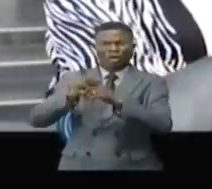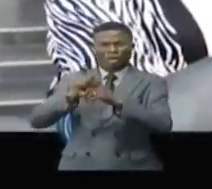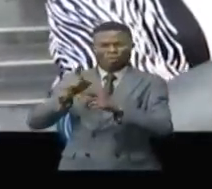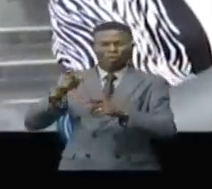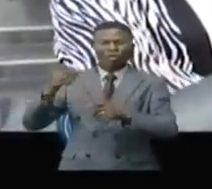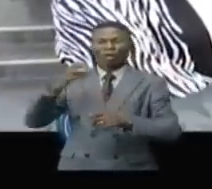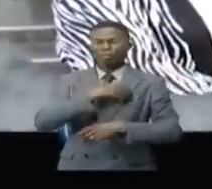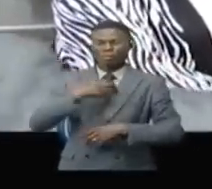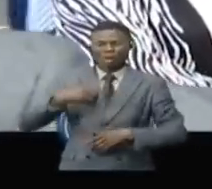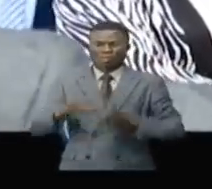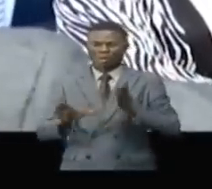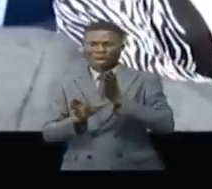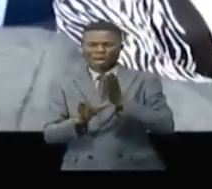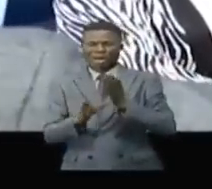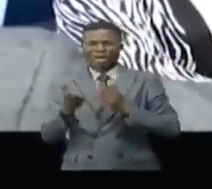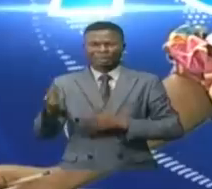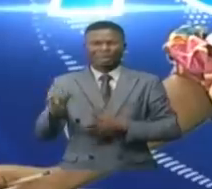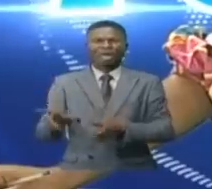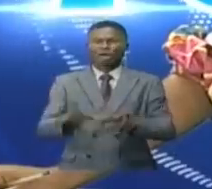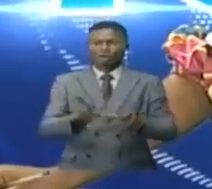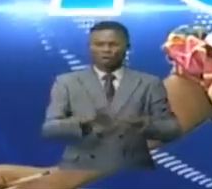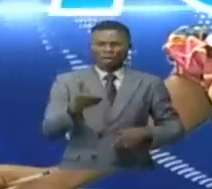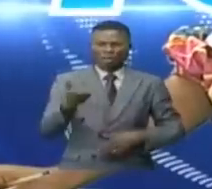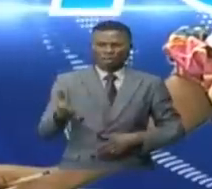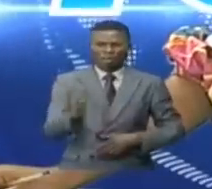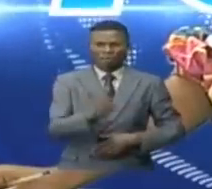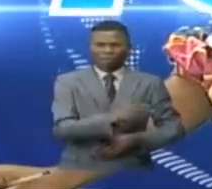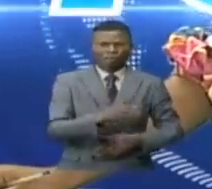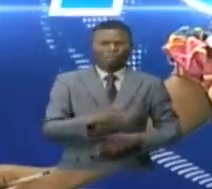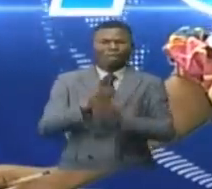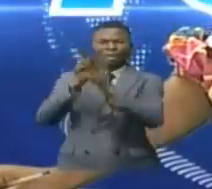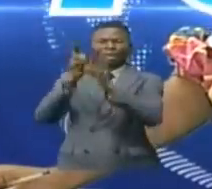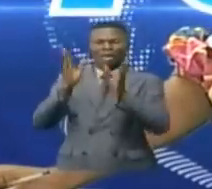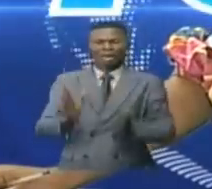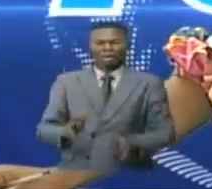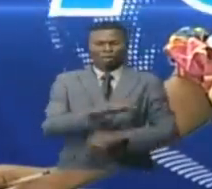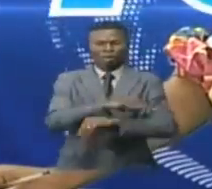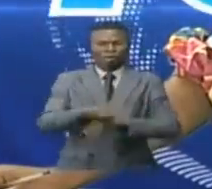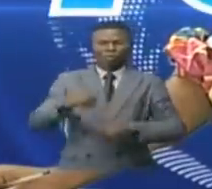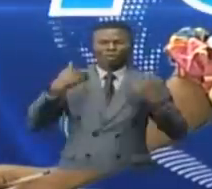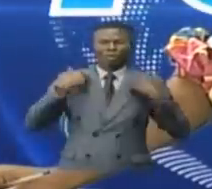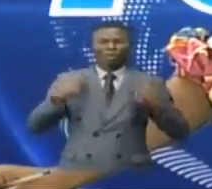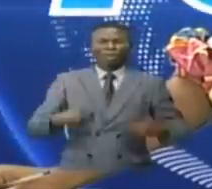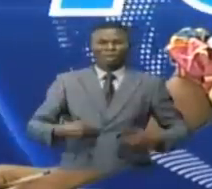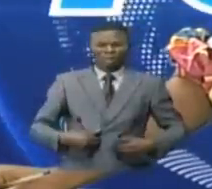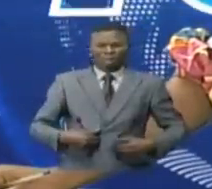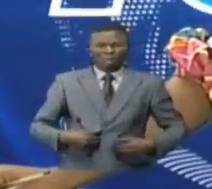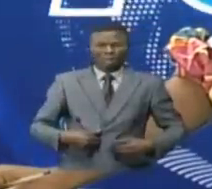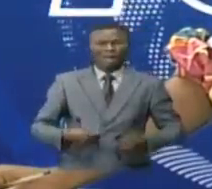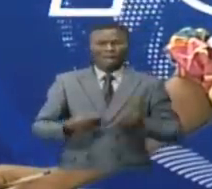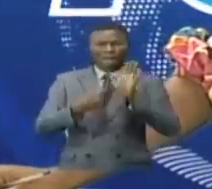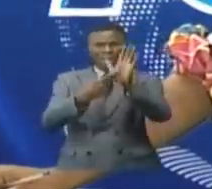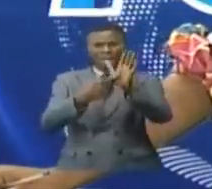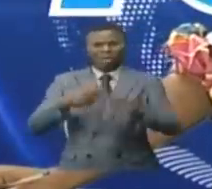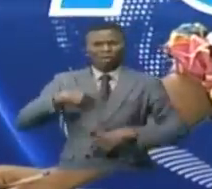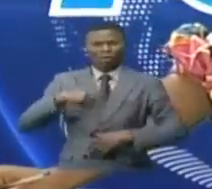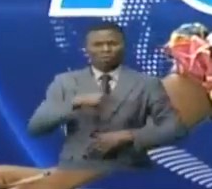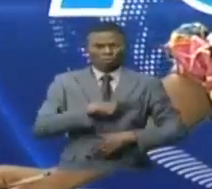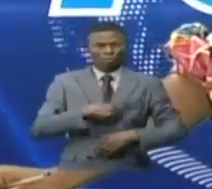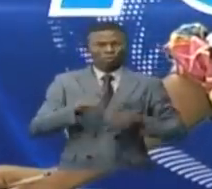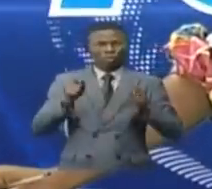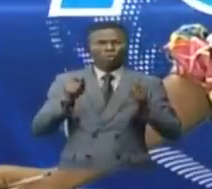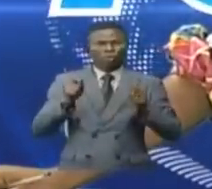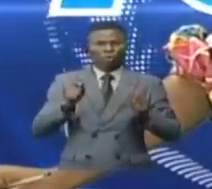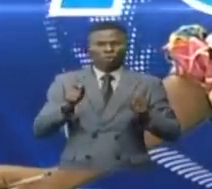gouverneure intérimaire du Lualaba. Nos reporters au ministère de la Santé nous présentent dans ce reportage